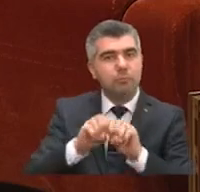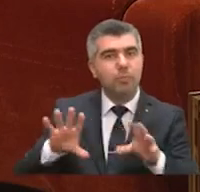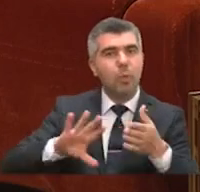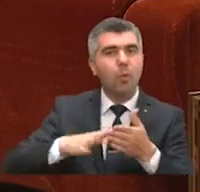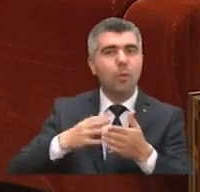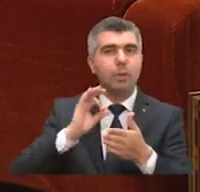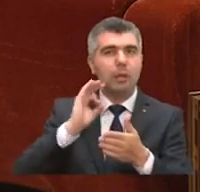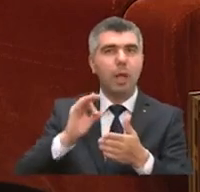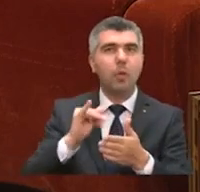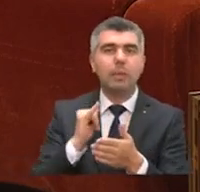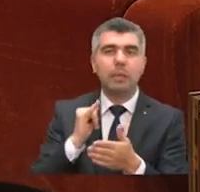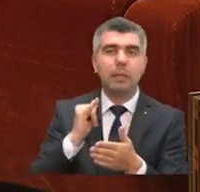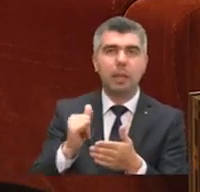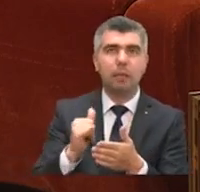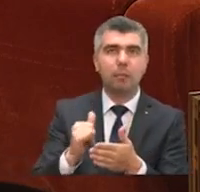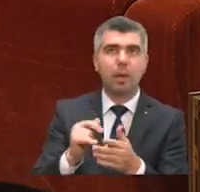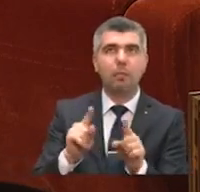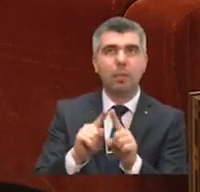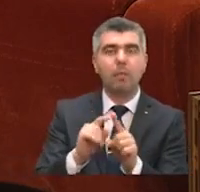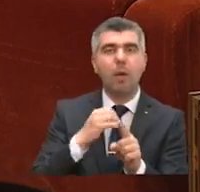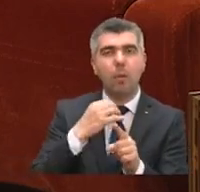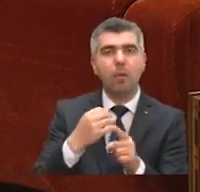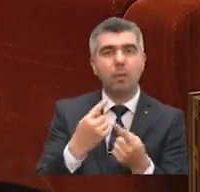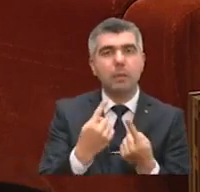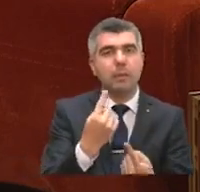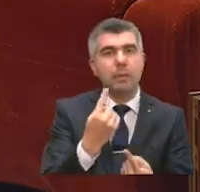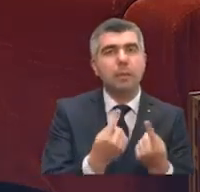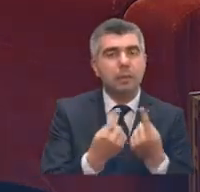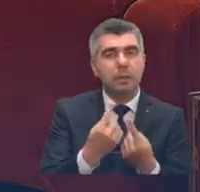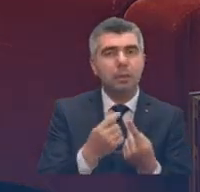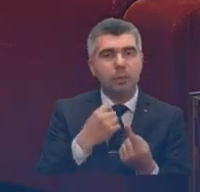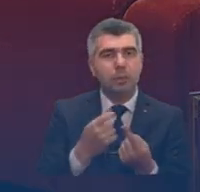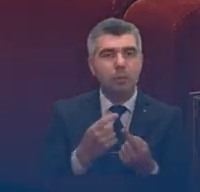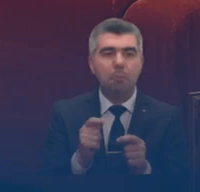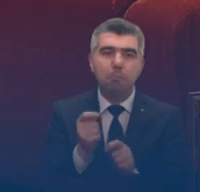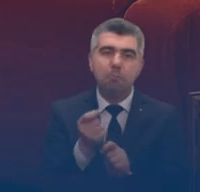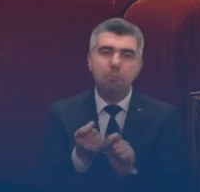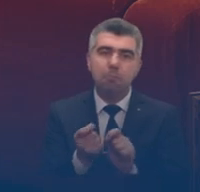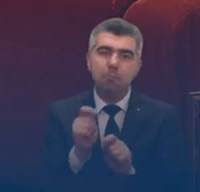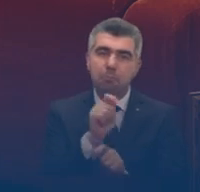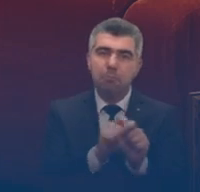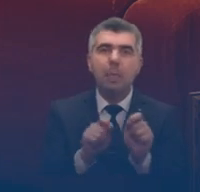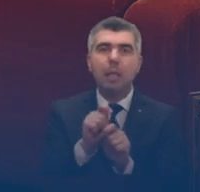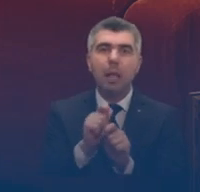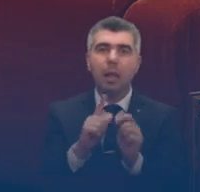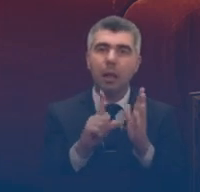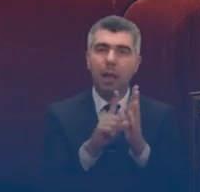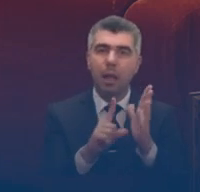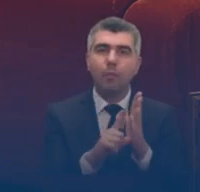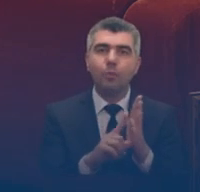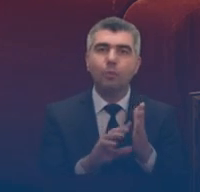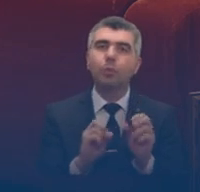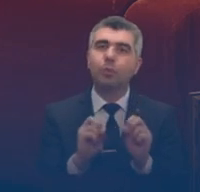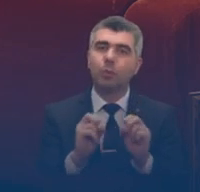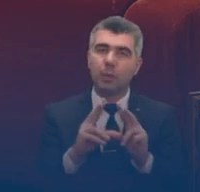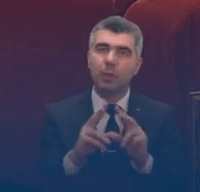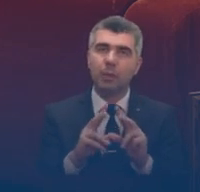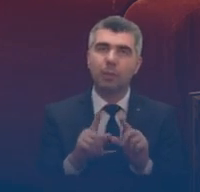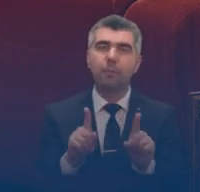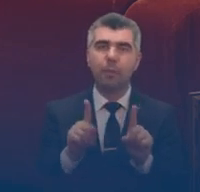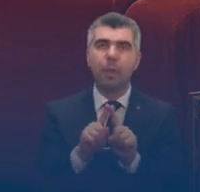نستمروا فيها. يمكن يكون تحسين في المساطر، وحنا راه الاشاره الى كانوا بعض الحالات اللي ما